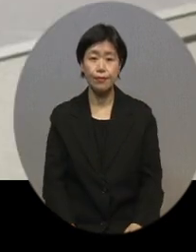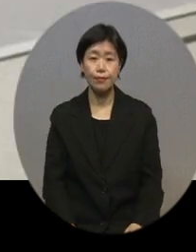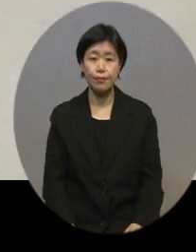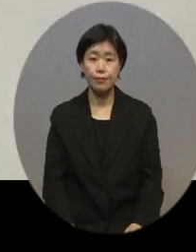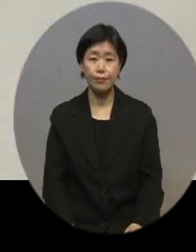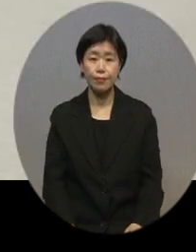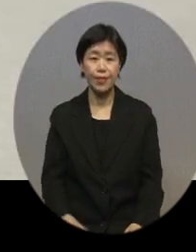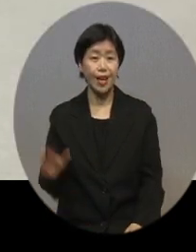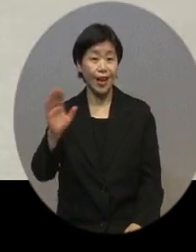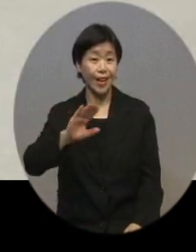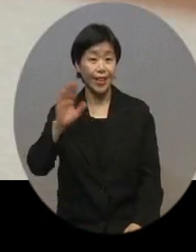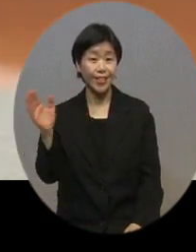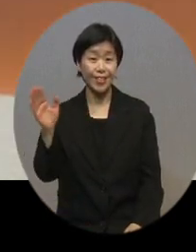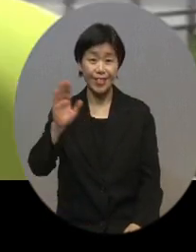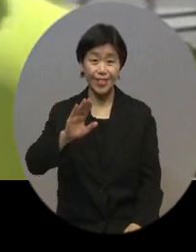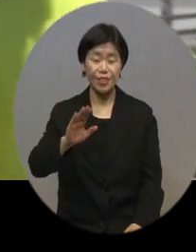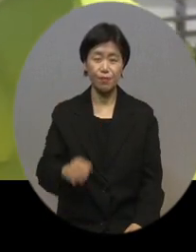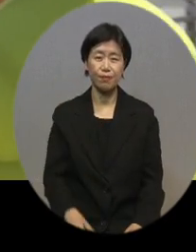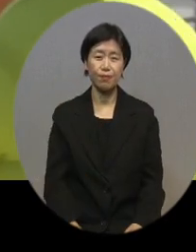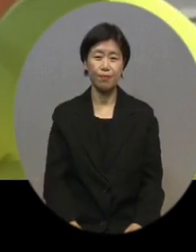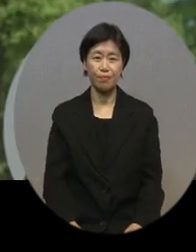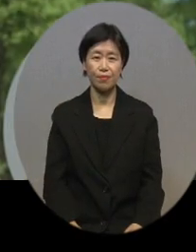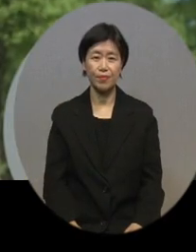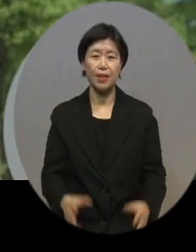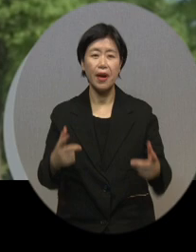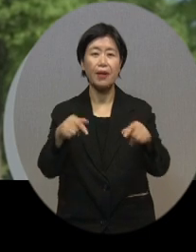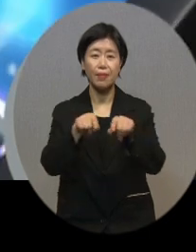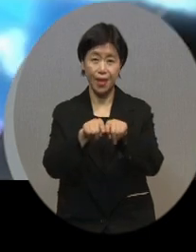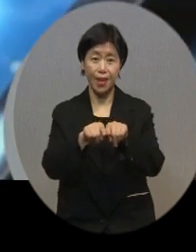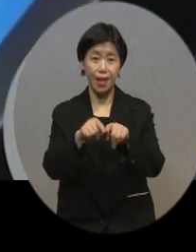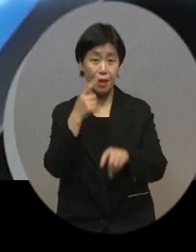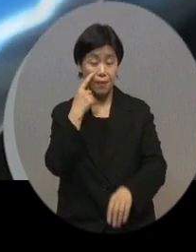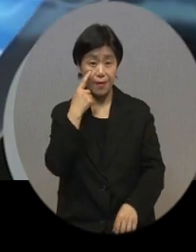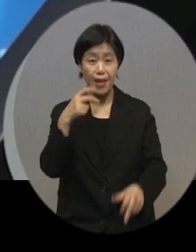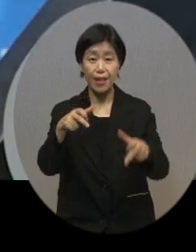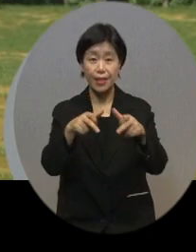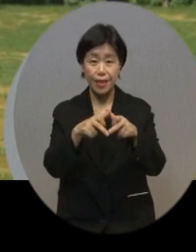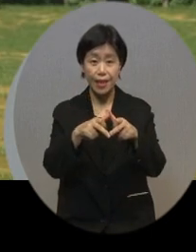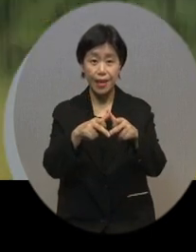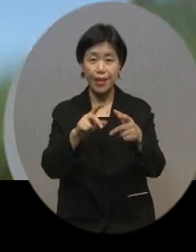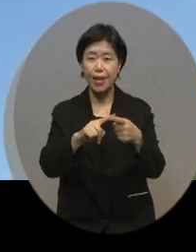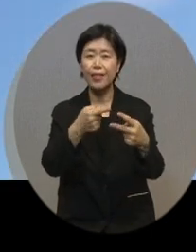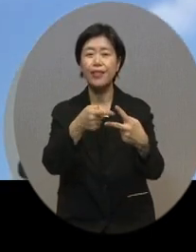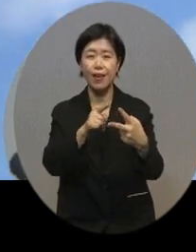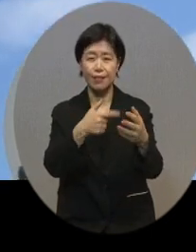헬로 헬로 헬로 카보 친구들과 함께해요. 장애인의 애니메이션.